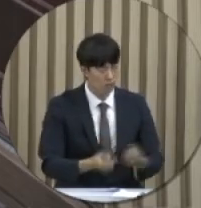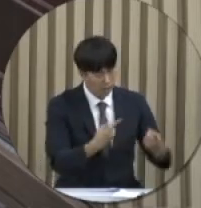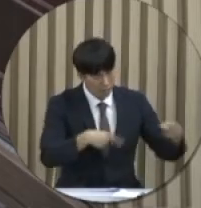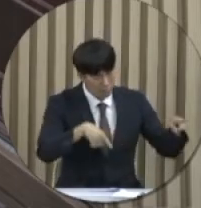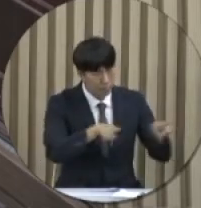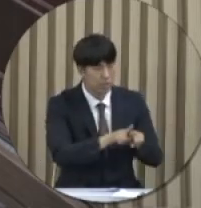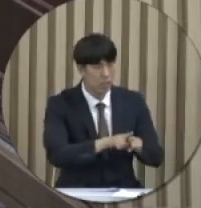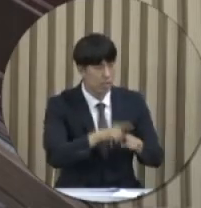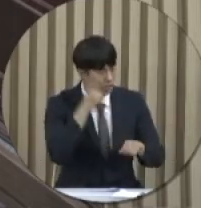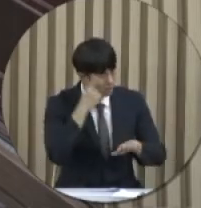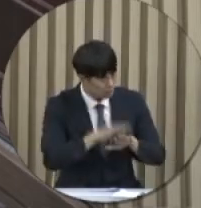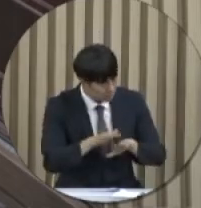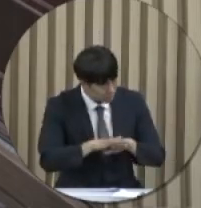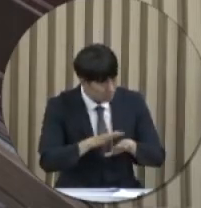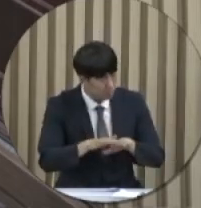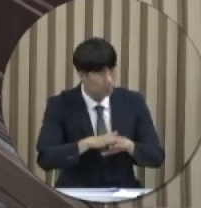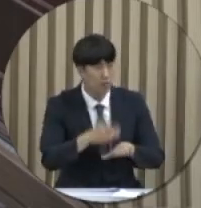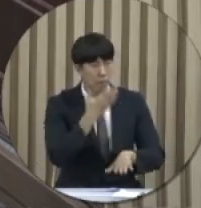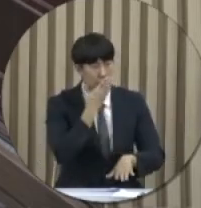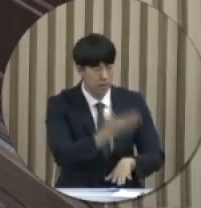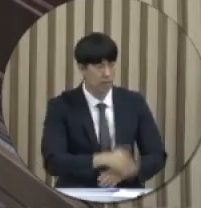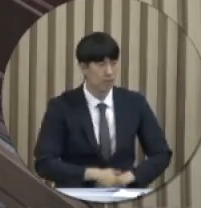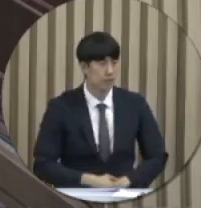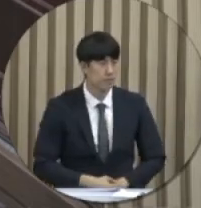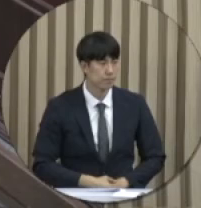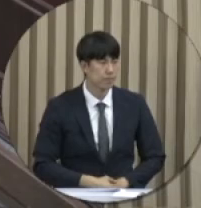아젠다가 좀 필요하지 않을까 이런 생각이 좀 들고요.